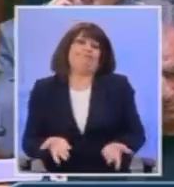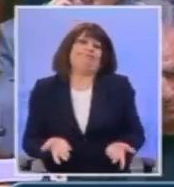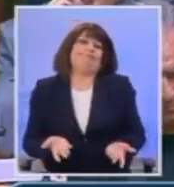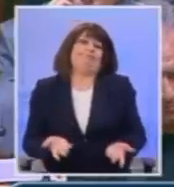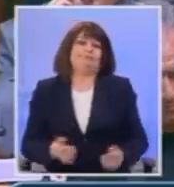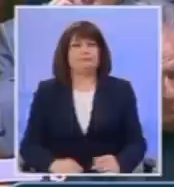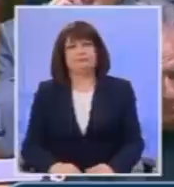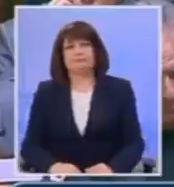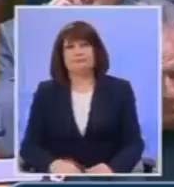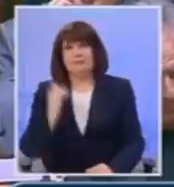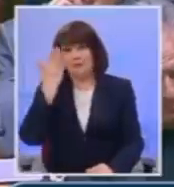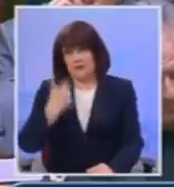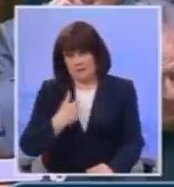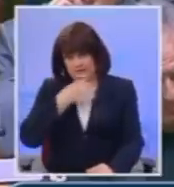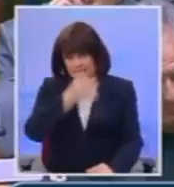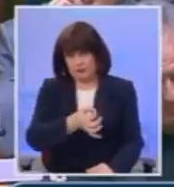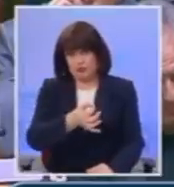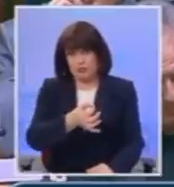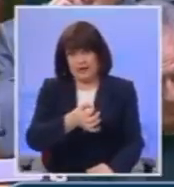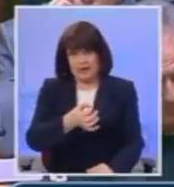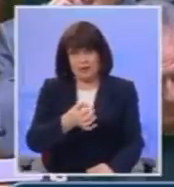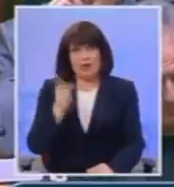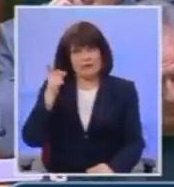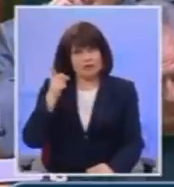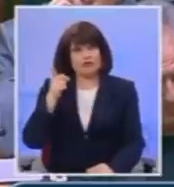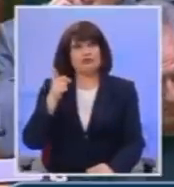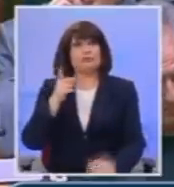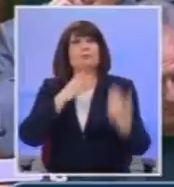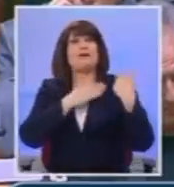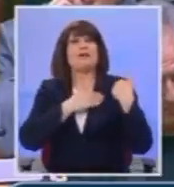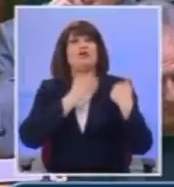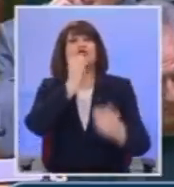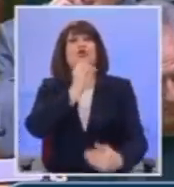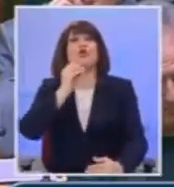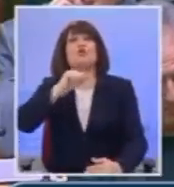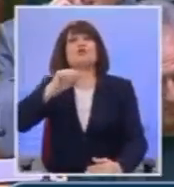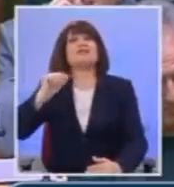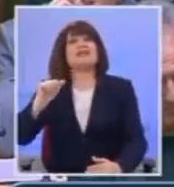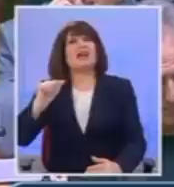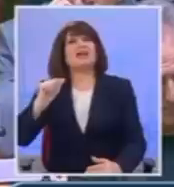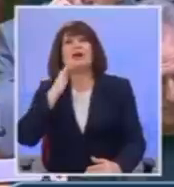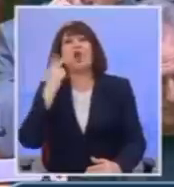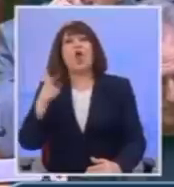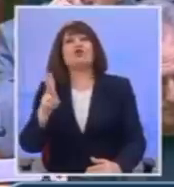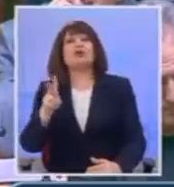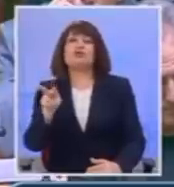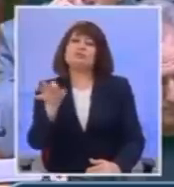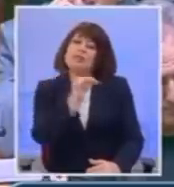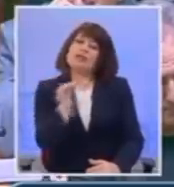Αν δεν πιστεύετε εμένα δηλαδή, θα σας το πει στη δική του γλώσσα που είναι ίσως πιο πιστική.